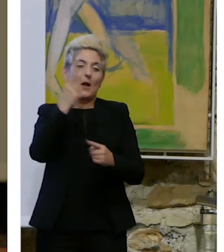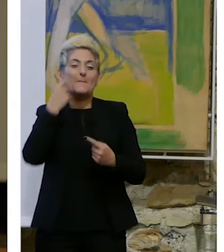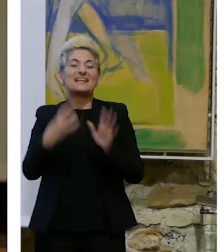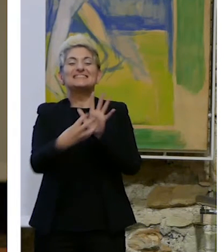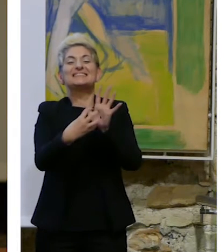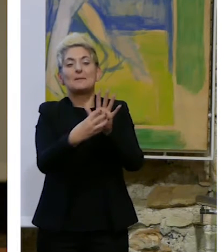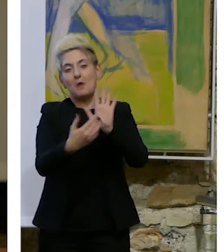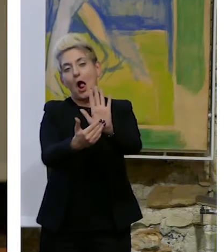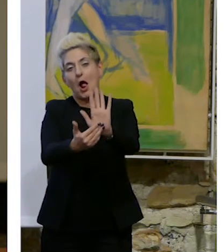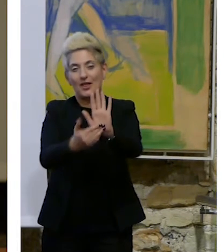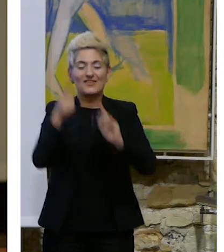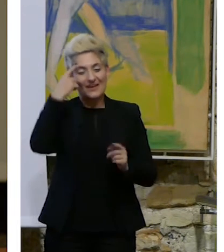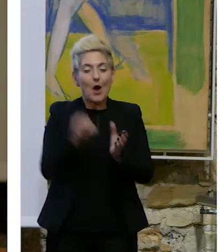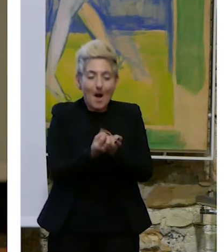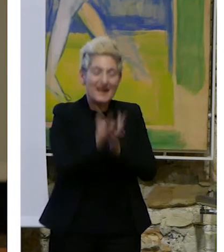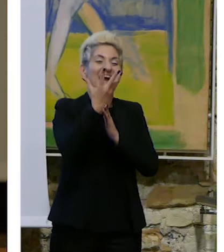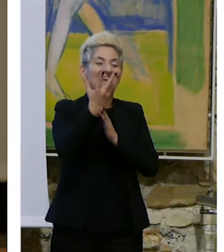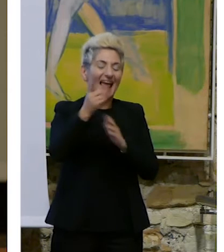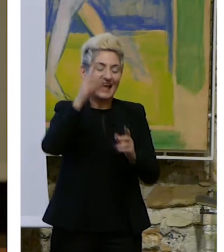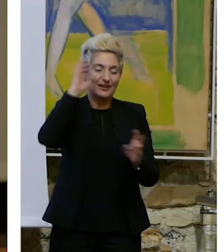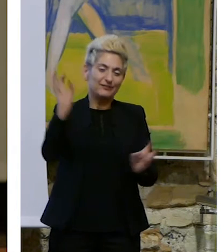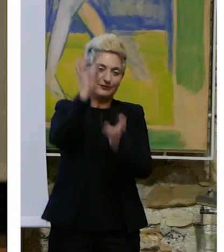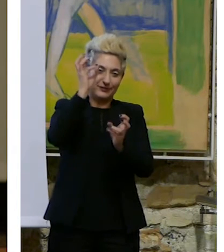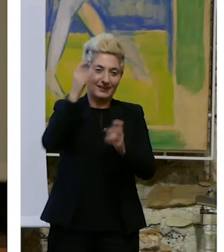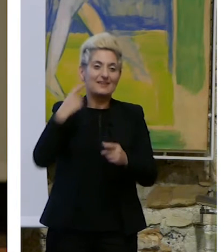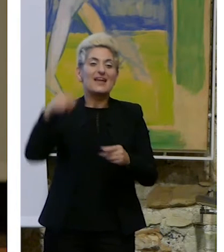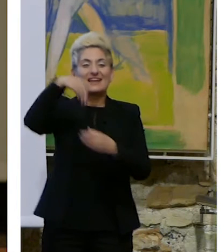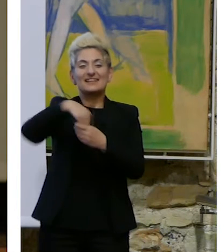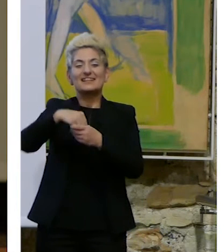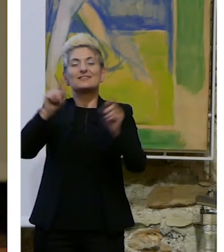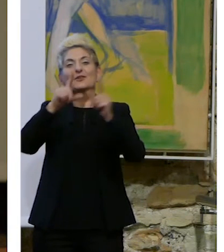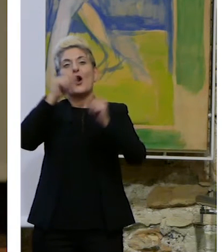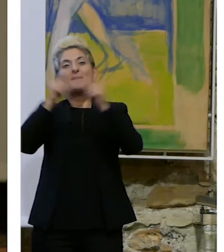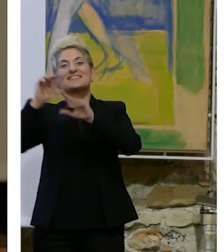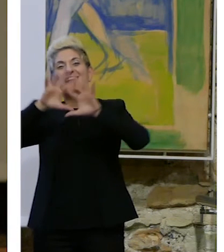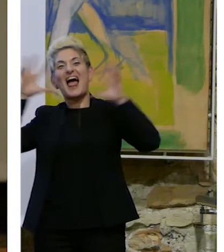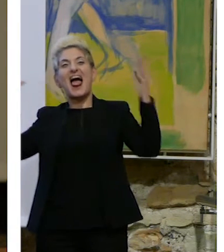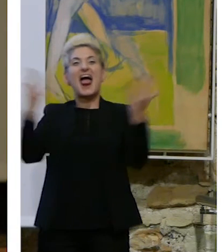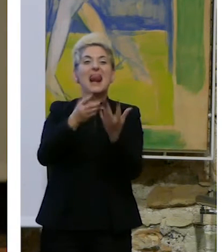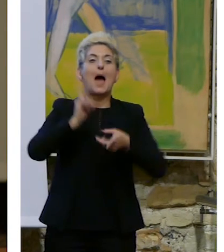personaggio, è una creazione inattesa nella nostra cosmogonia.